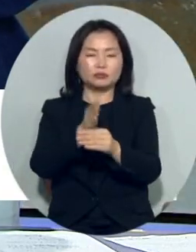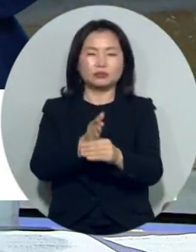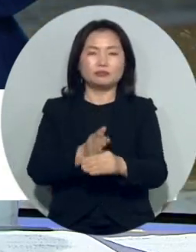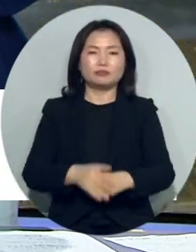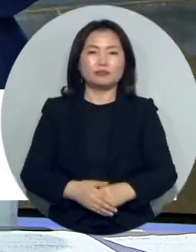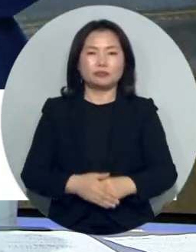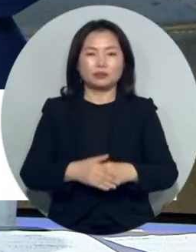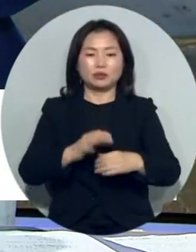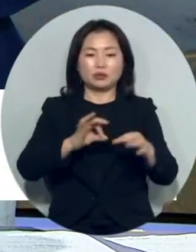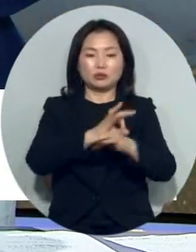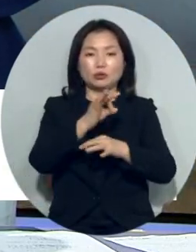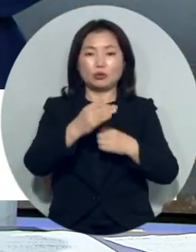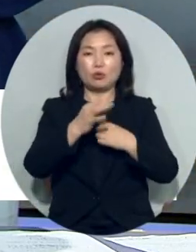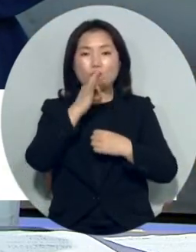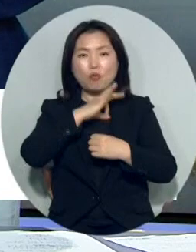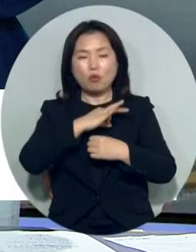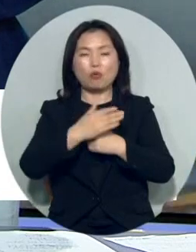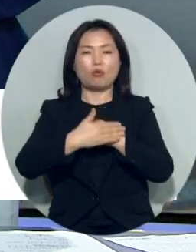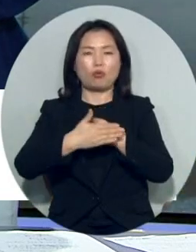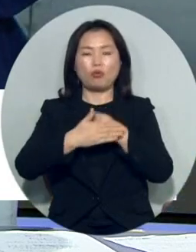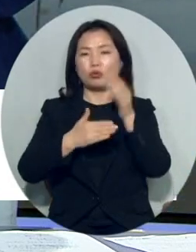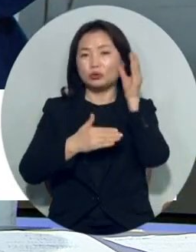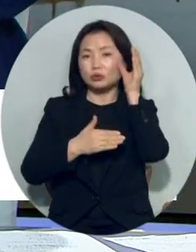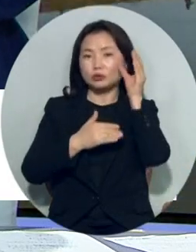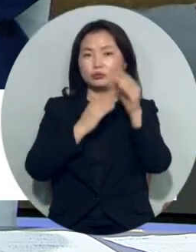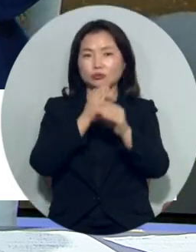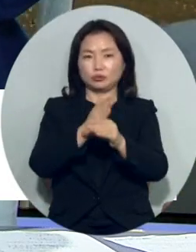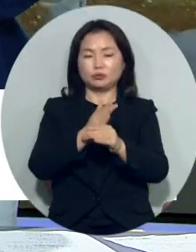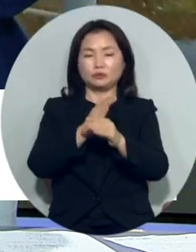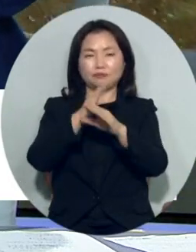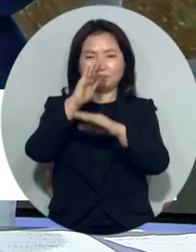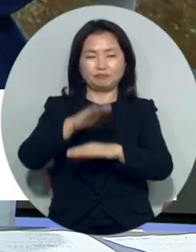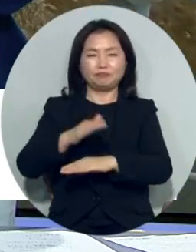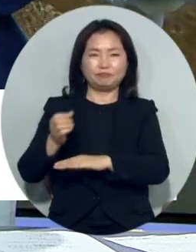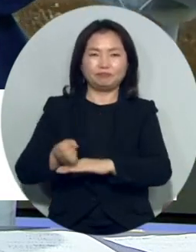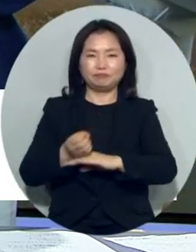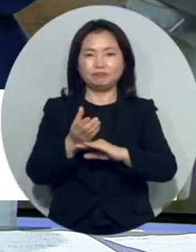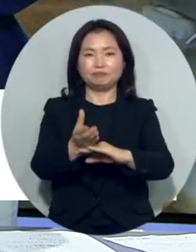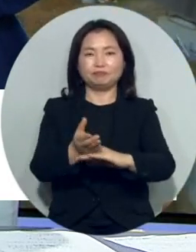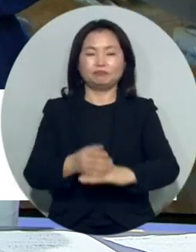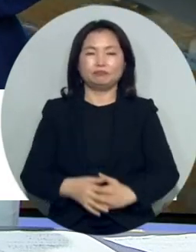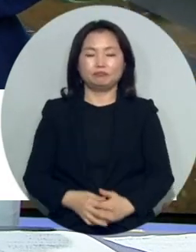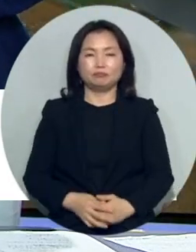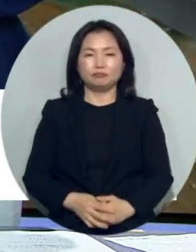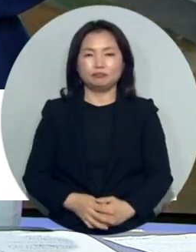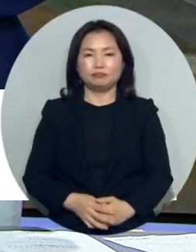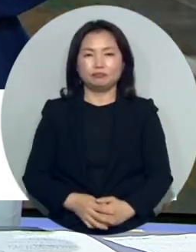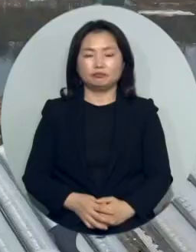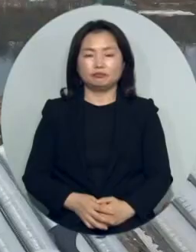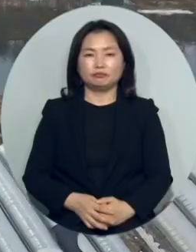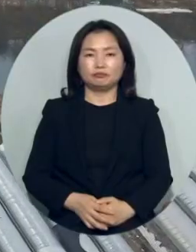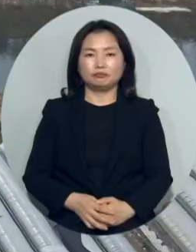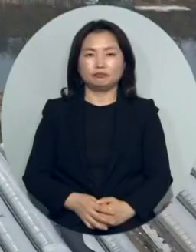예상되는데요. 경제적인 효과도 클 것으로 기대됩니다. 김은혜 기자가 이어서 전해드립니다.